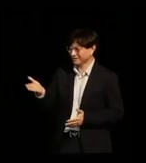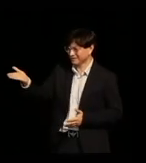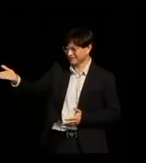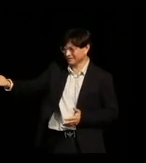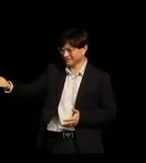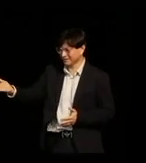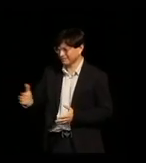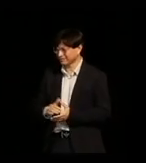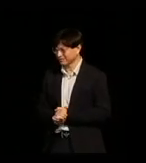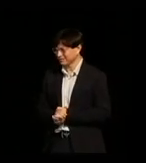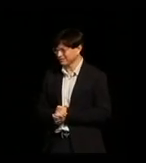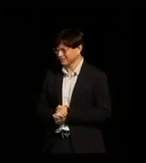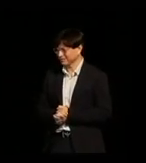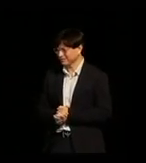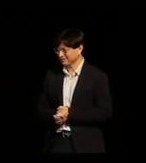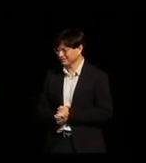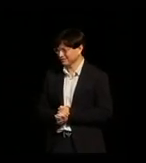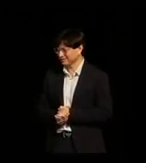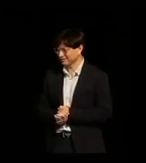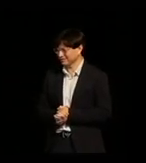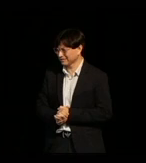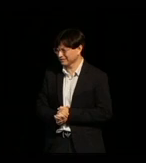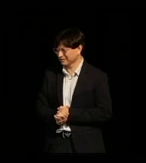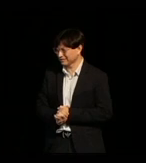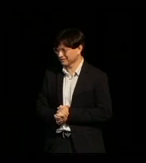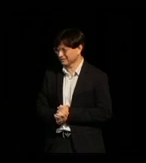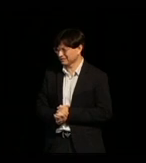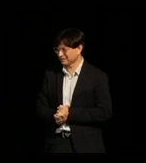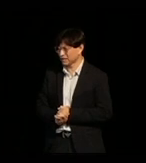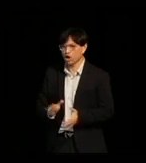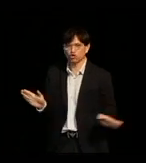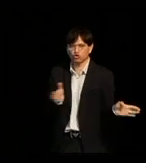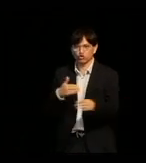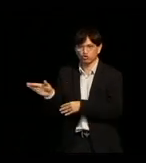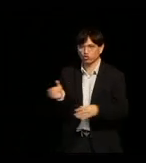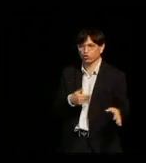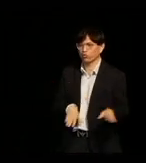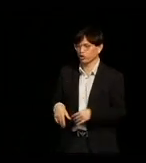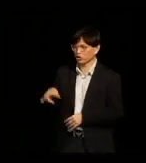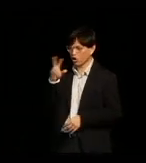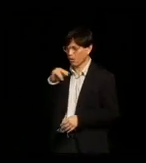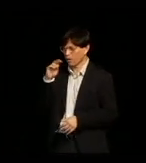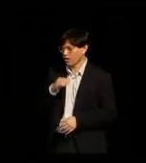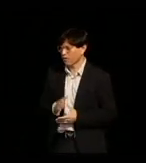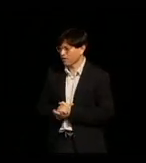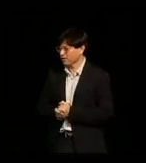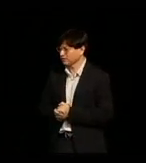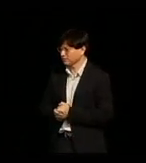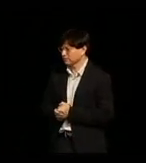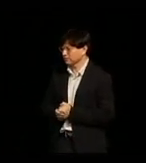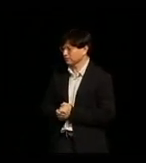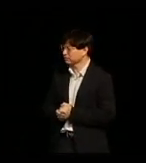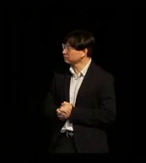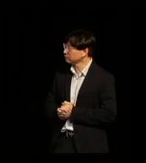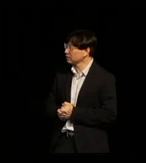signora che è caduta quindi però ecco do subito la parola a Sor Veronica Sor Veronica non ha bisogno